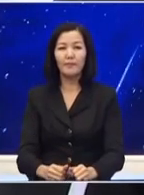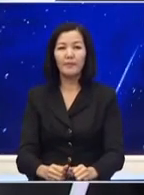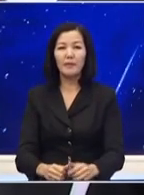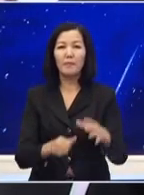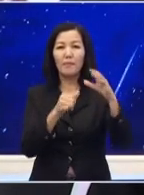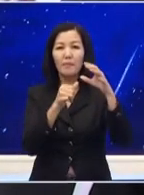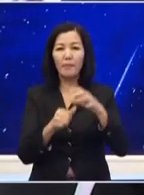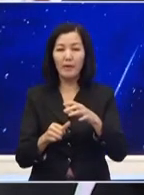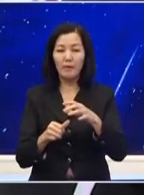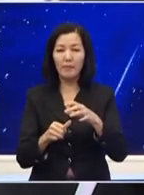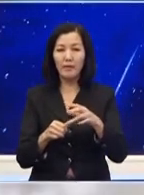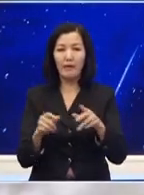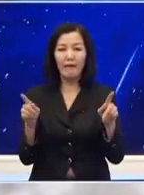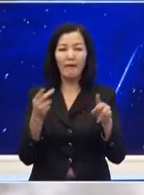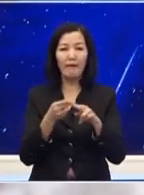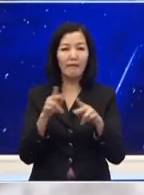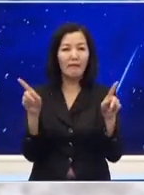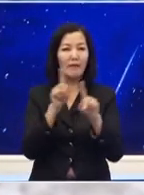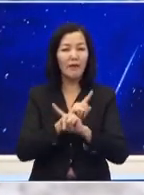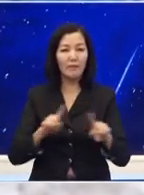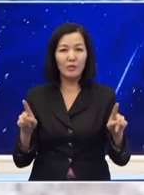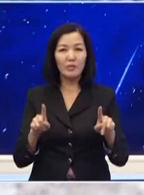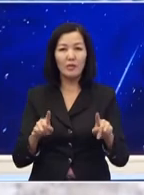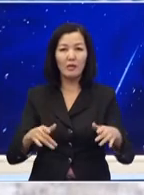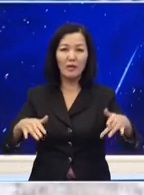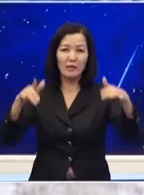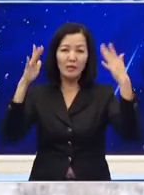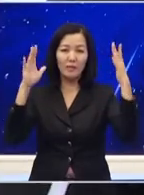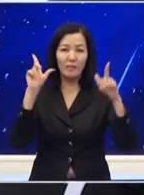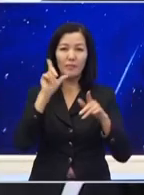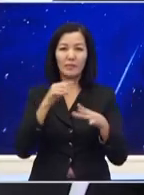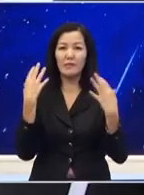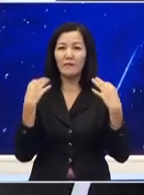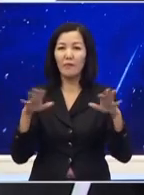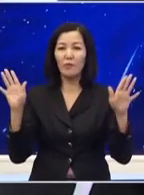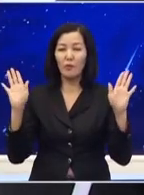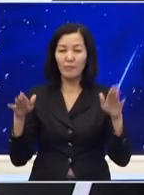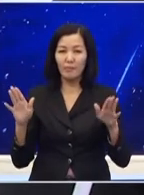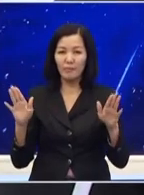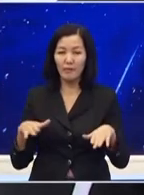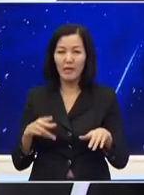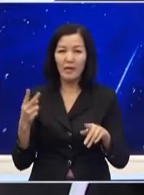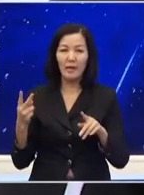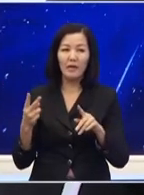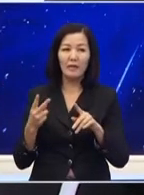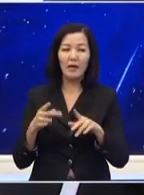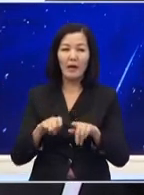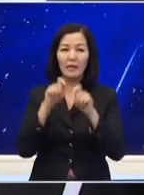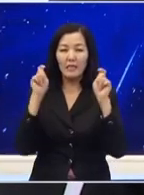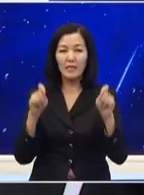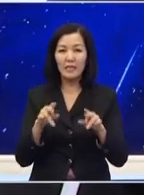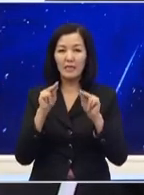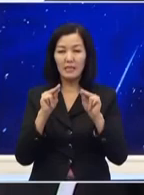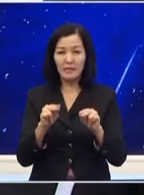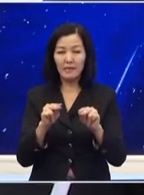это необычное движение, когда мы в небе, мы как птица, мы парим. Третье наше измерение – открыть. И